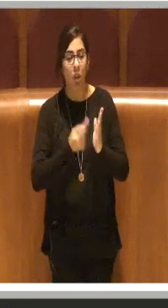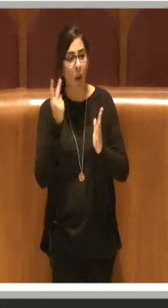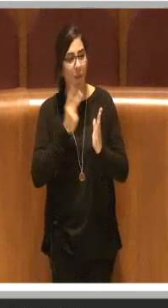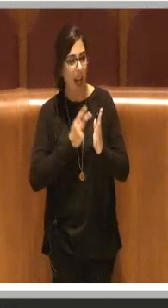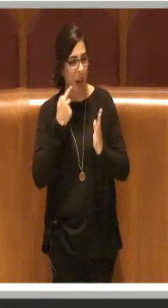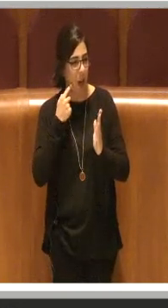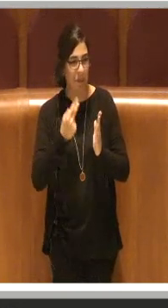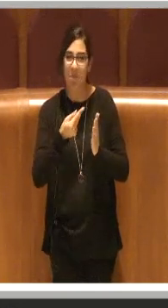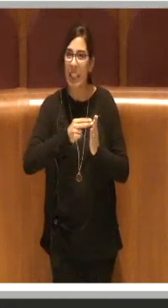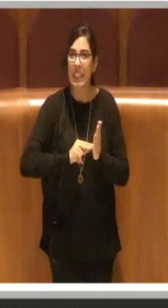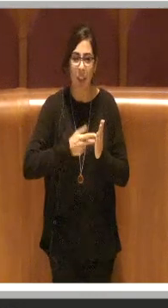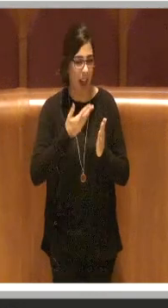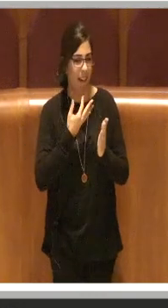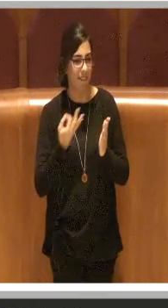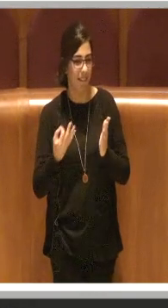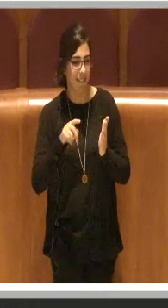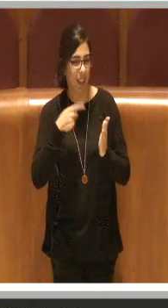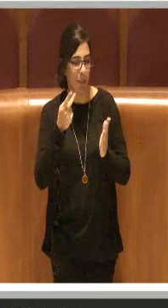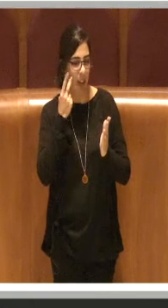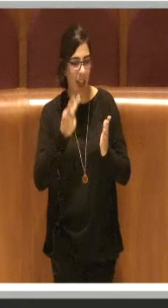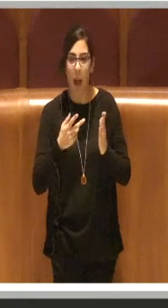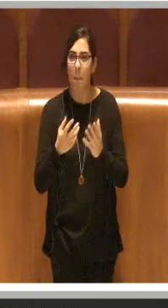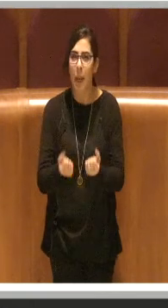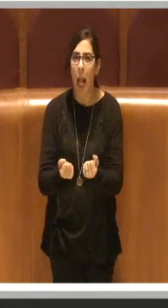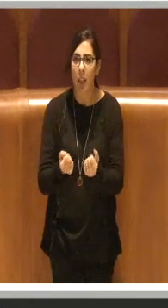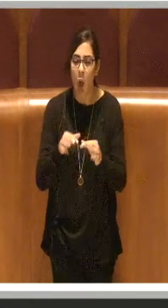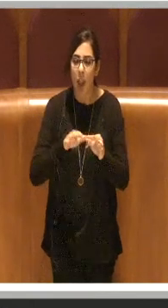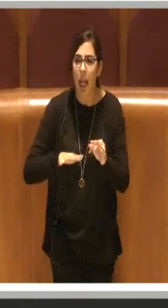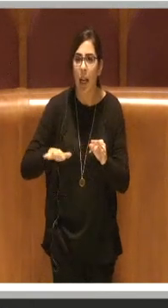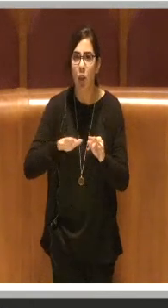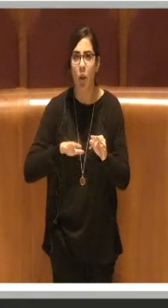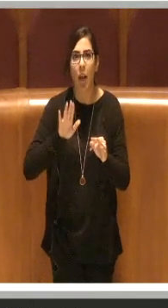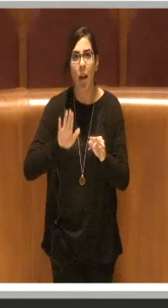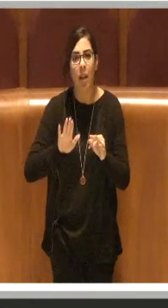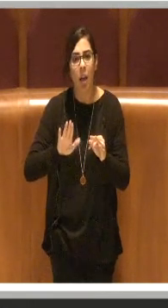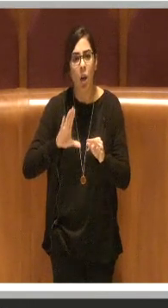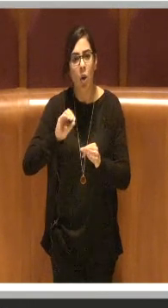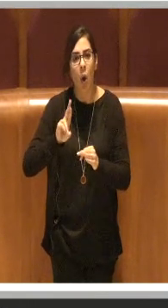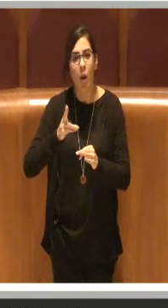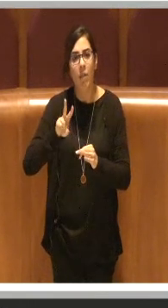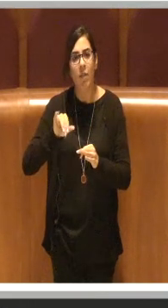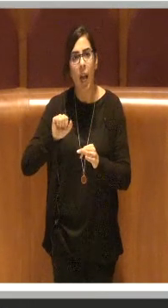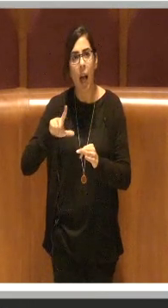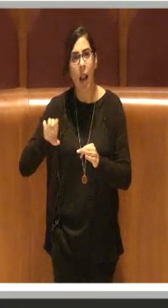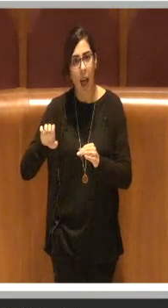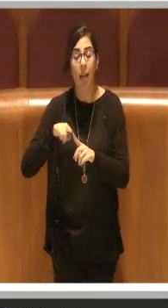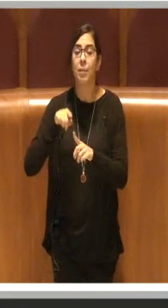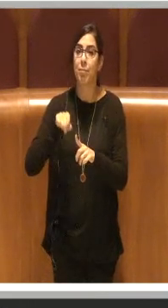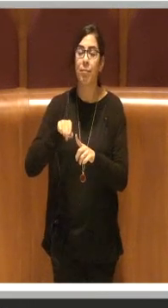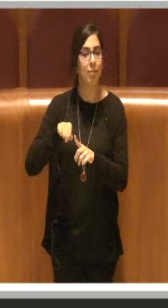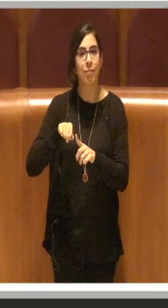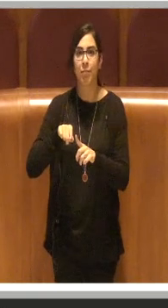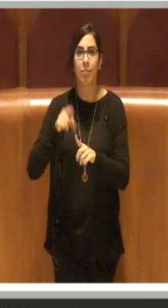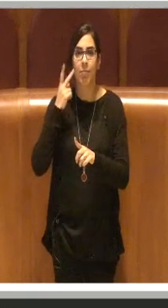bellissimo, ma poi calato nel contesto territoriale reale di Corviale presenta delle